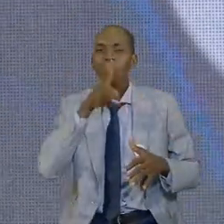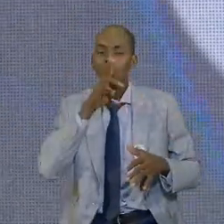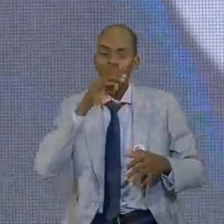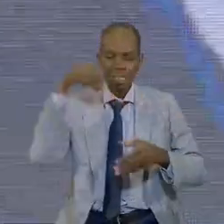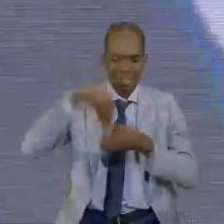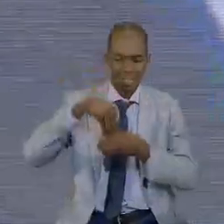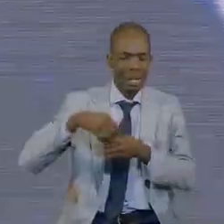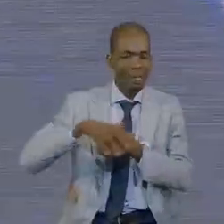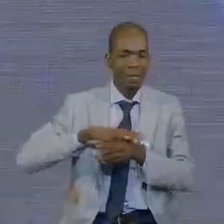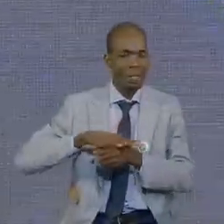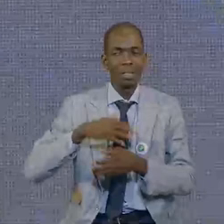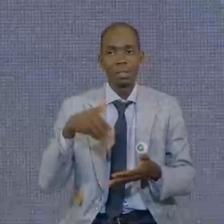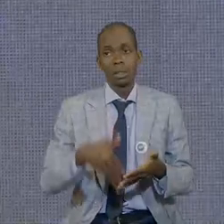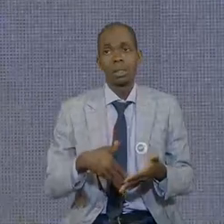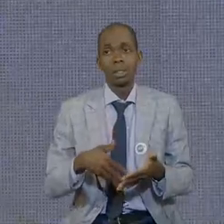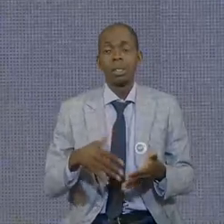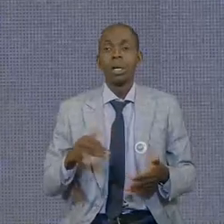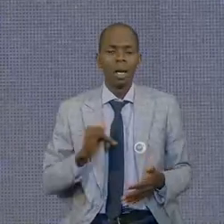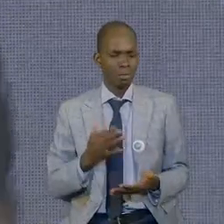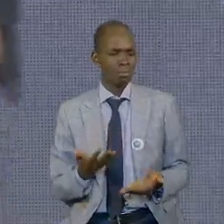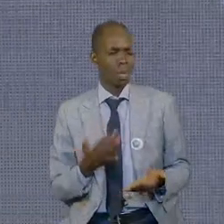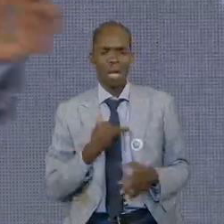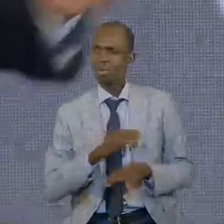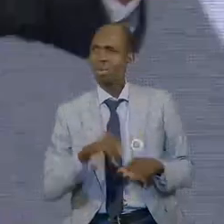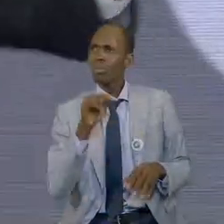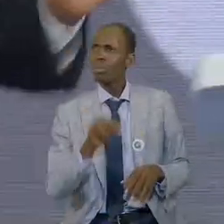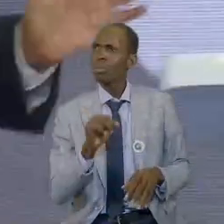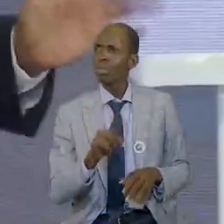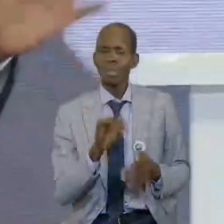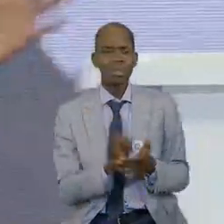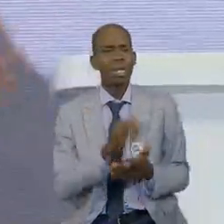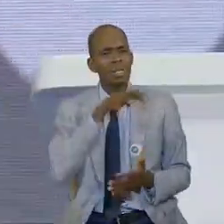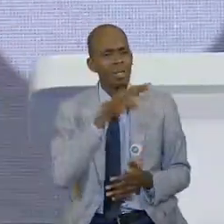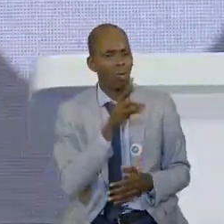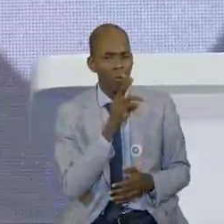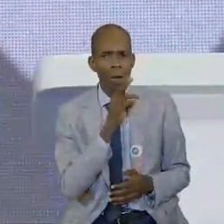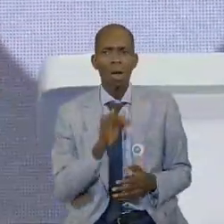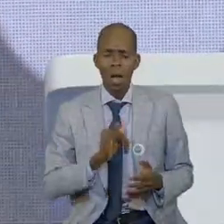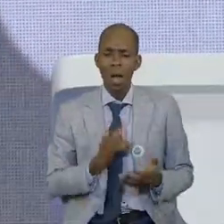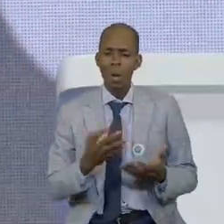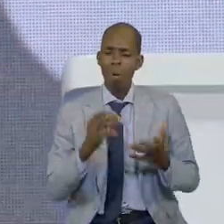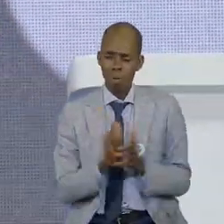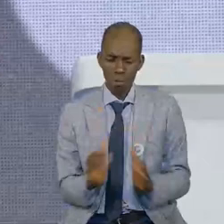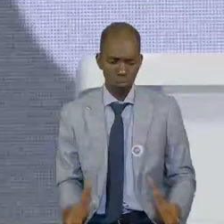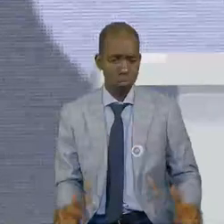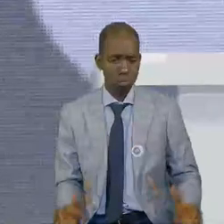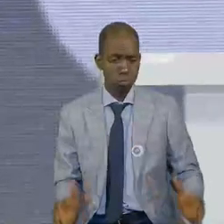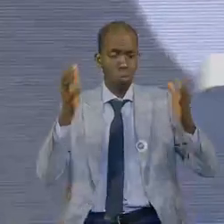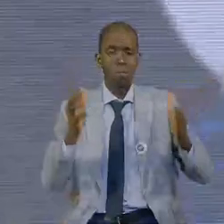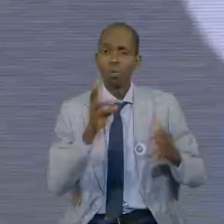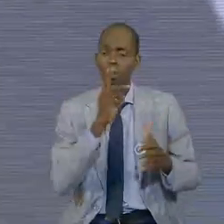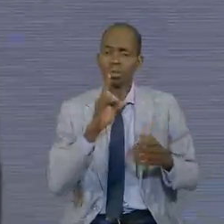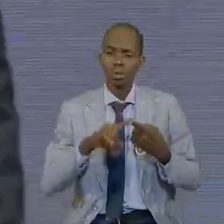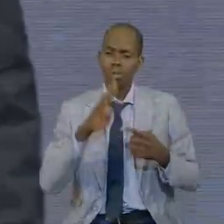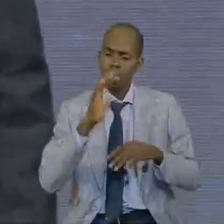dedans. I don't need the dirty water. J'ai pas besoin de l'eau sale. I want the drum to be empty. Je veux que le tonneau soit vide. I